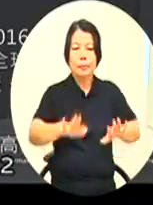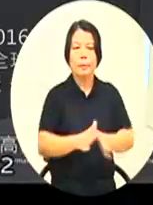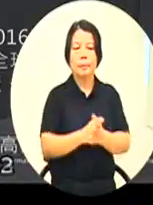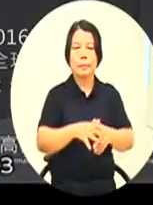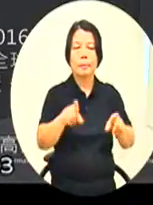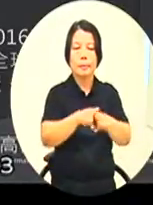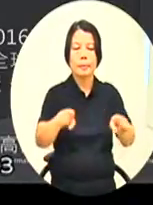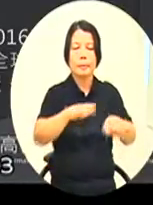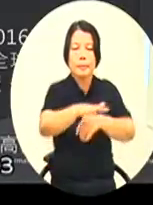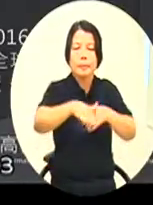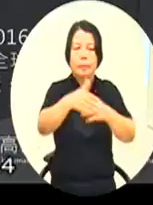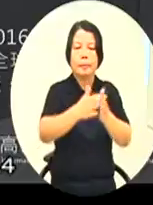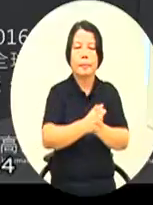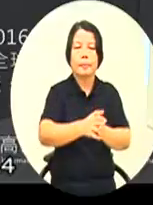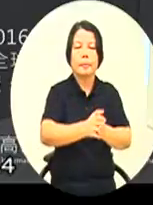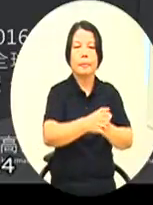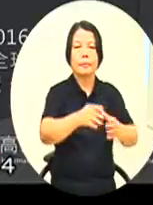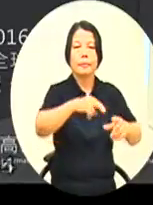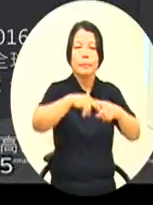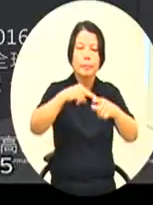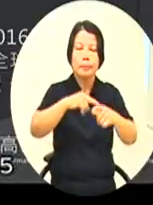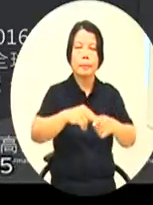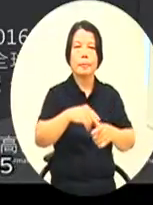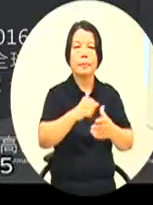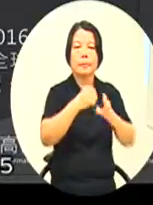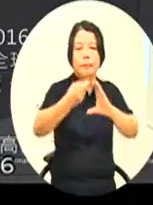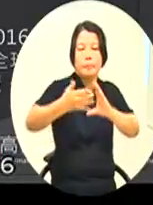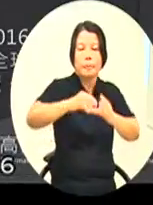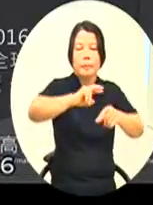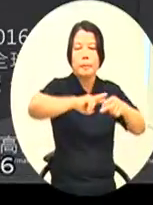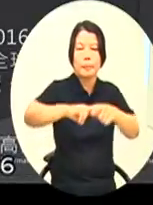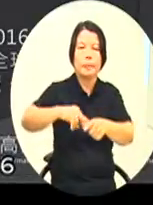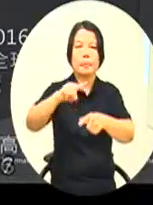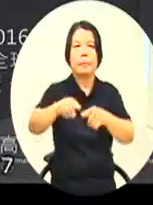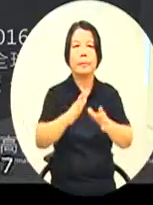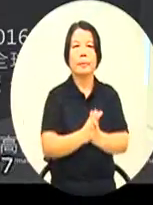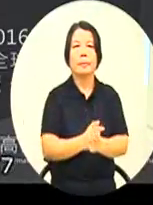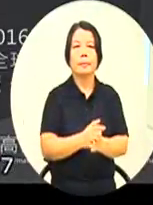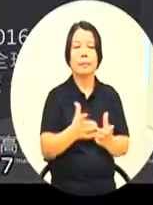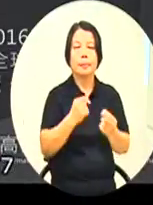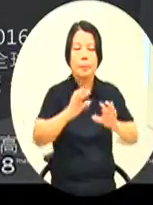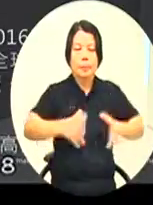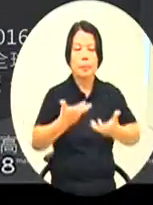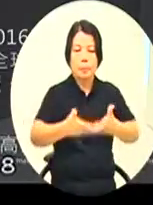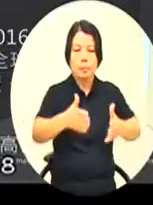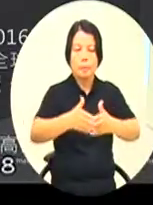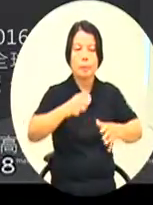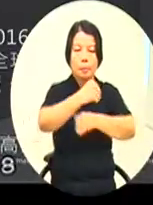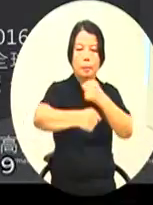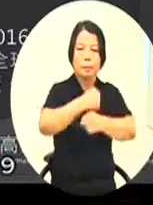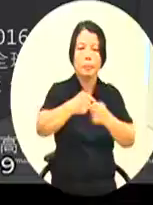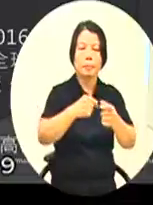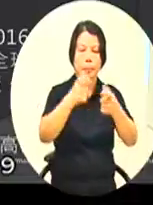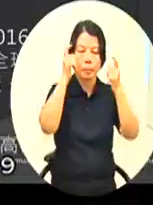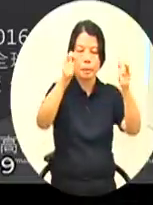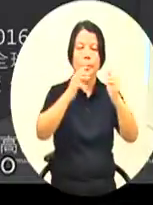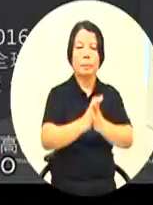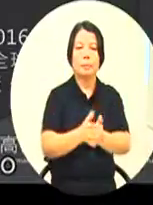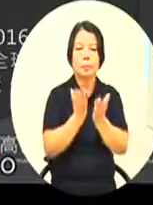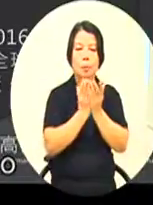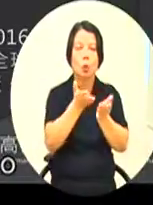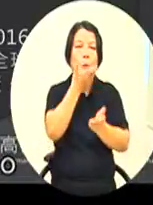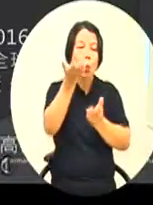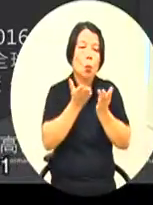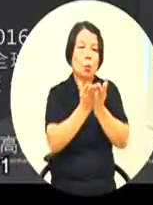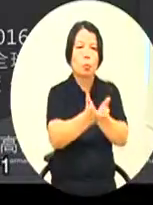来进行行销，好，包括说宣导的主题，就我们今年重大的活动，像是高雄国际游艇展啊，